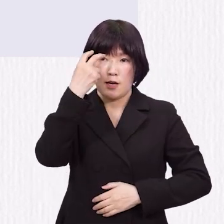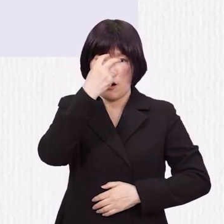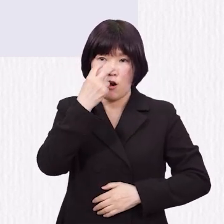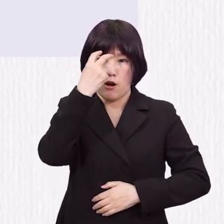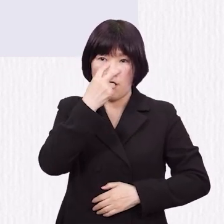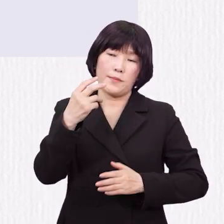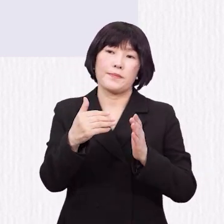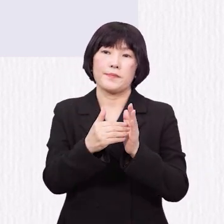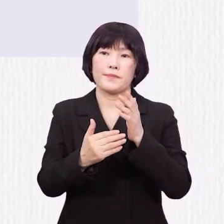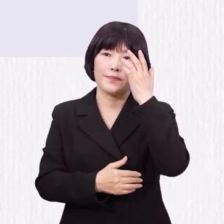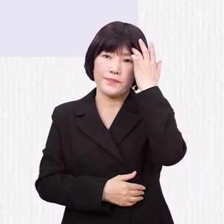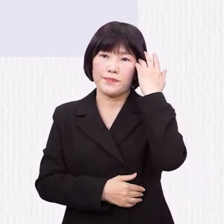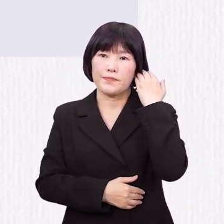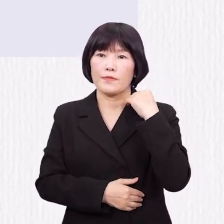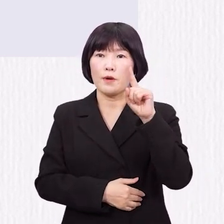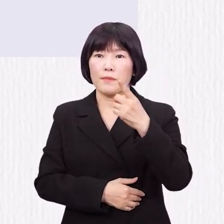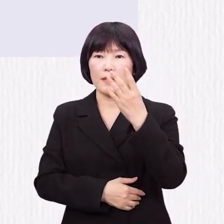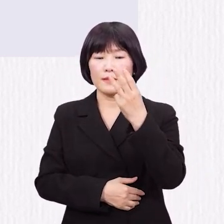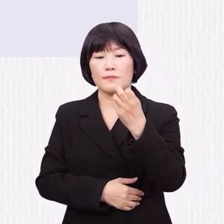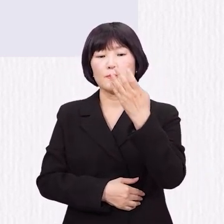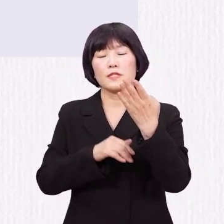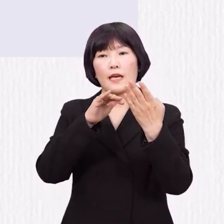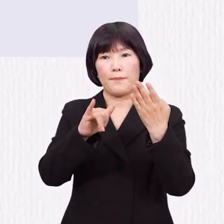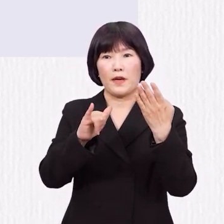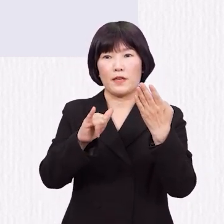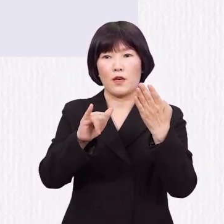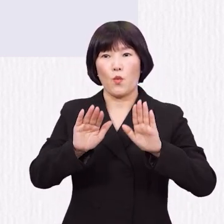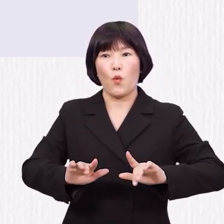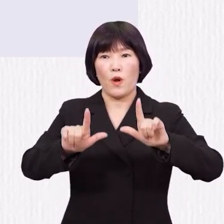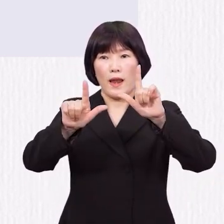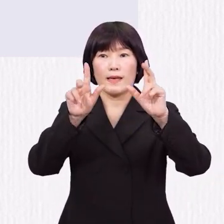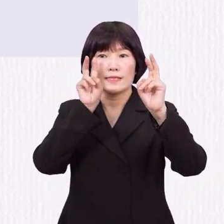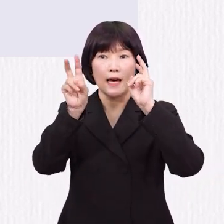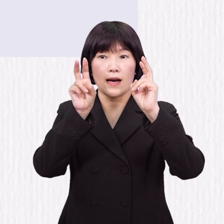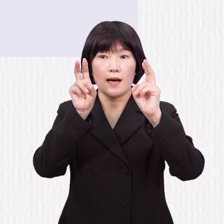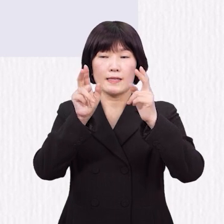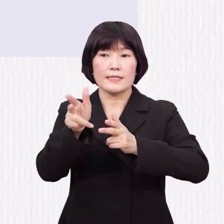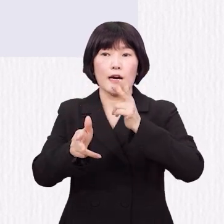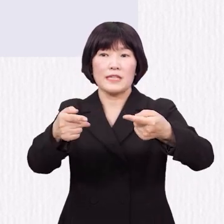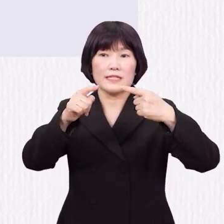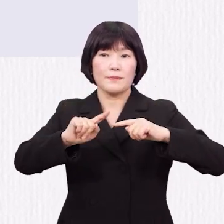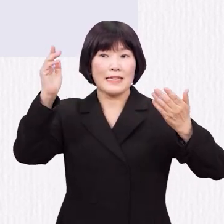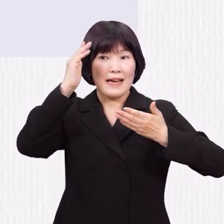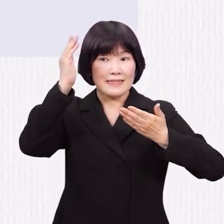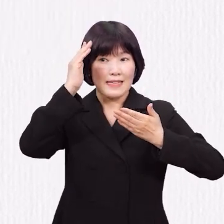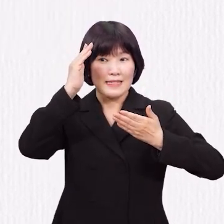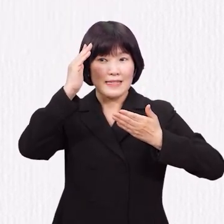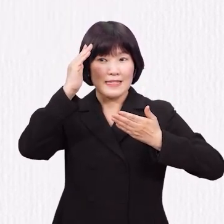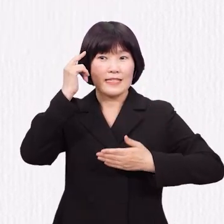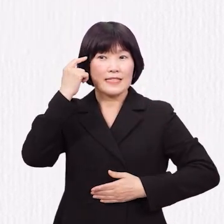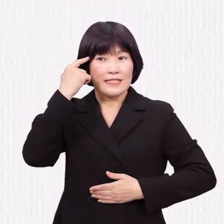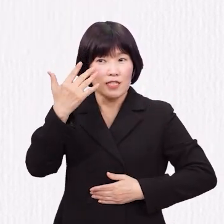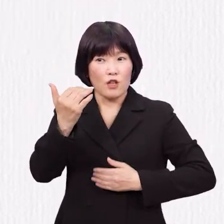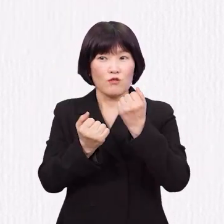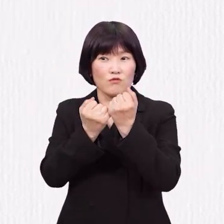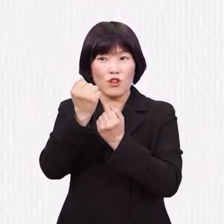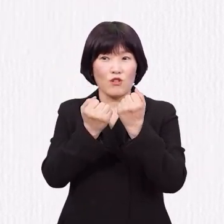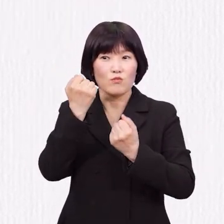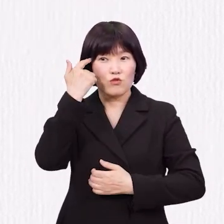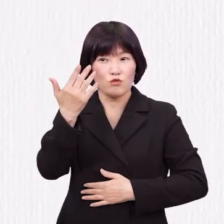설문조사를 실시하였습니다. 총 134명의 올해 사업에 참여한 장애학생이 설문조사에 참여해